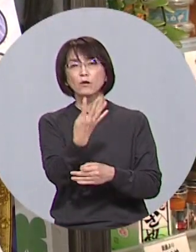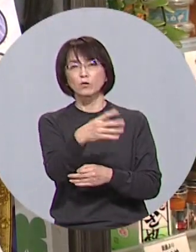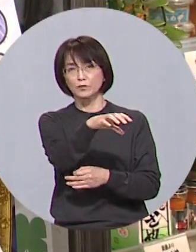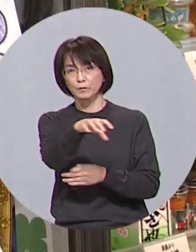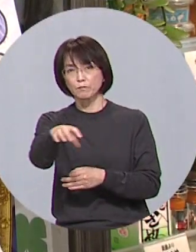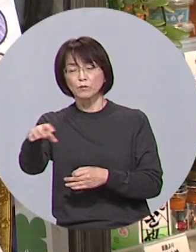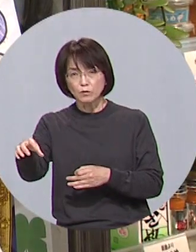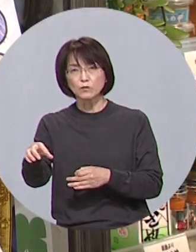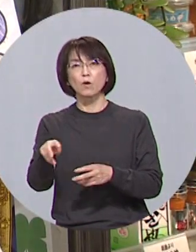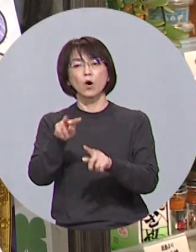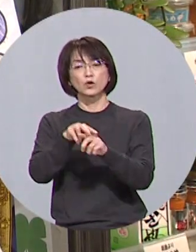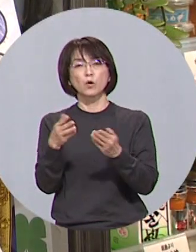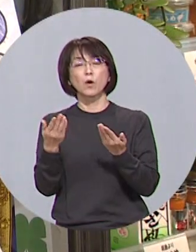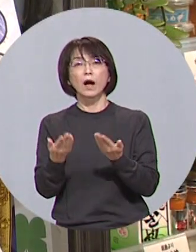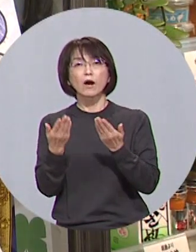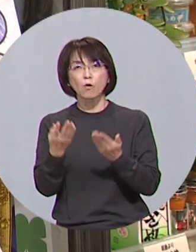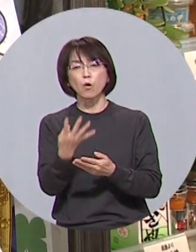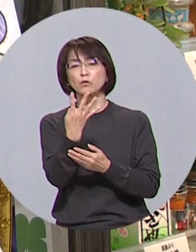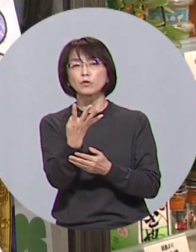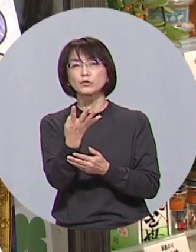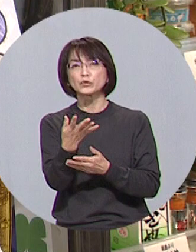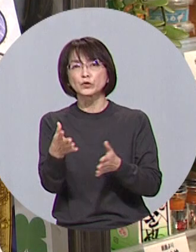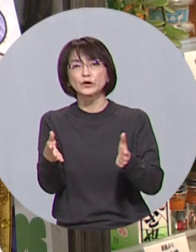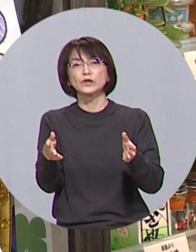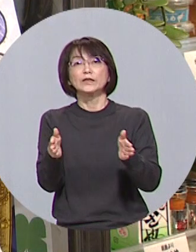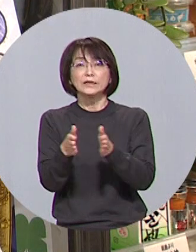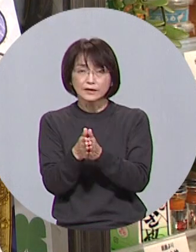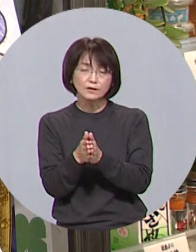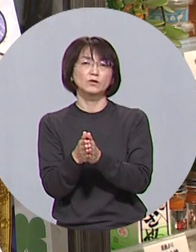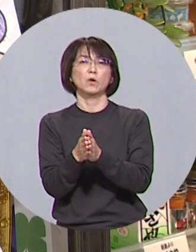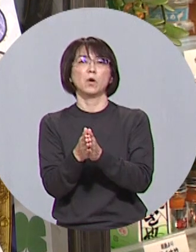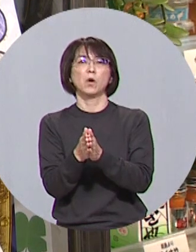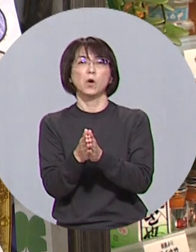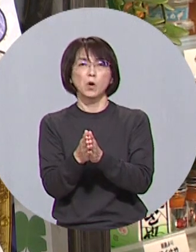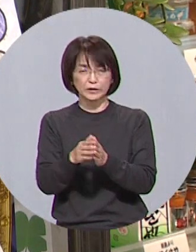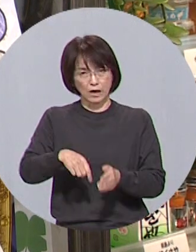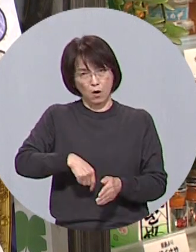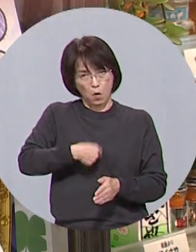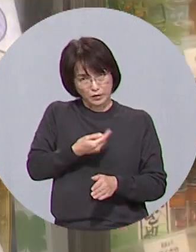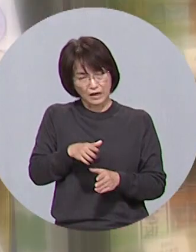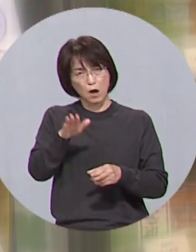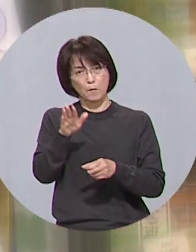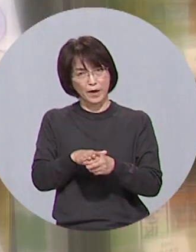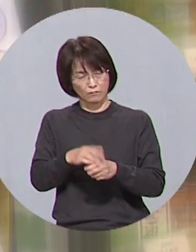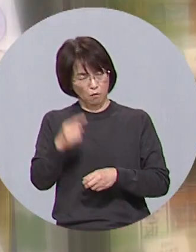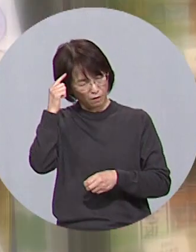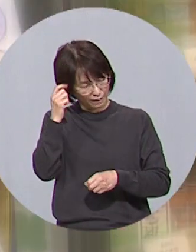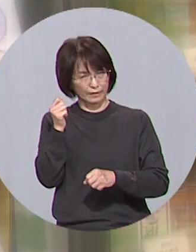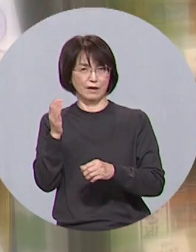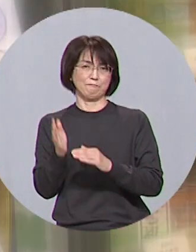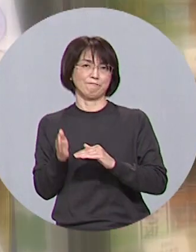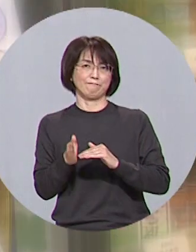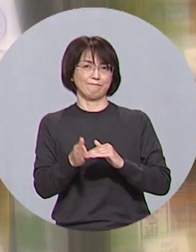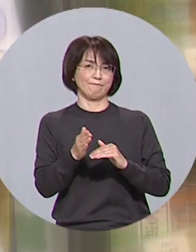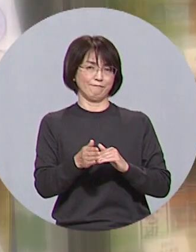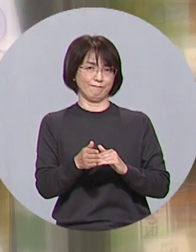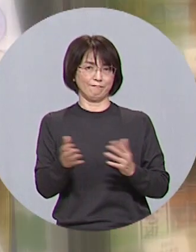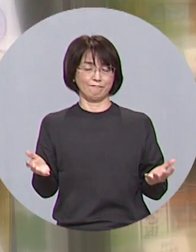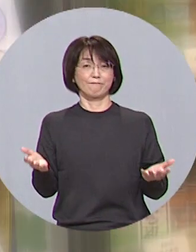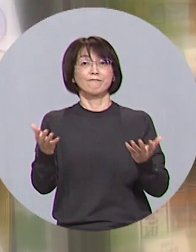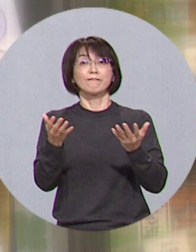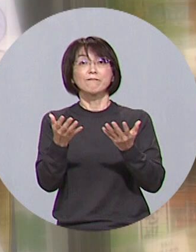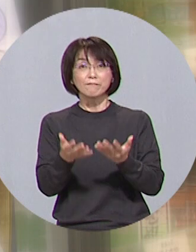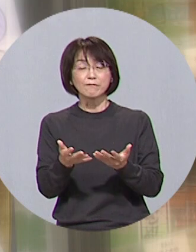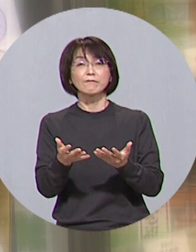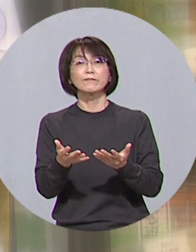舗とそこら辺の小学校4校がコラボして、それぞれオリジナル弁当を開発。それらを持ち寄り、そ